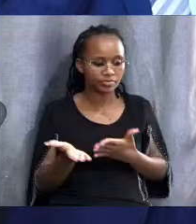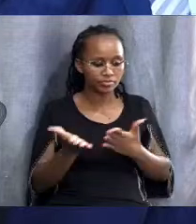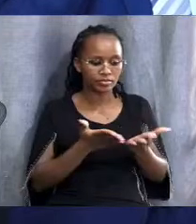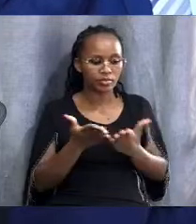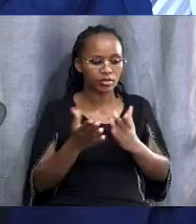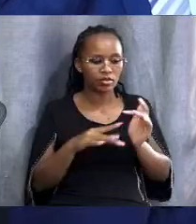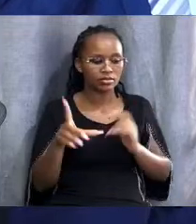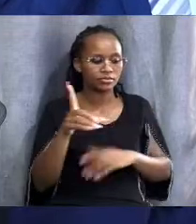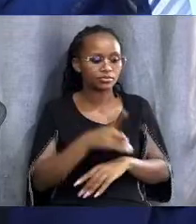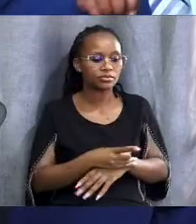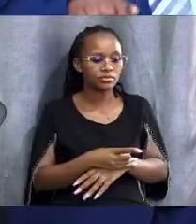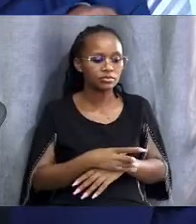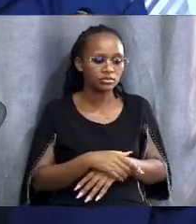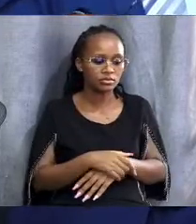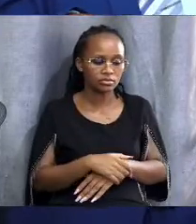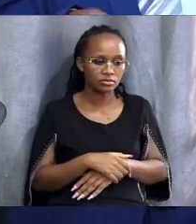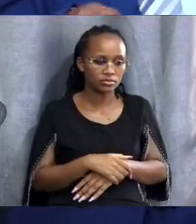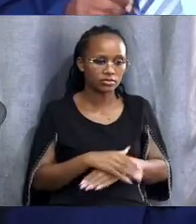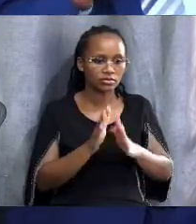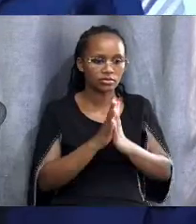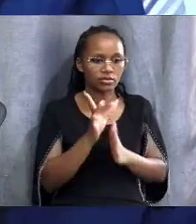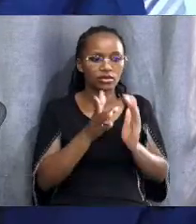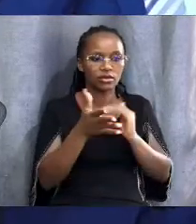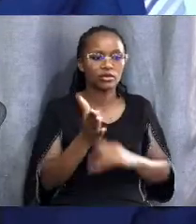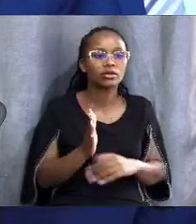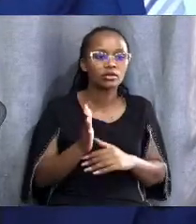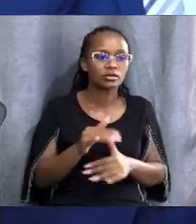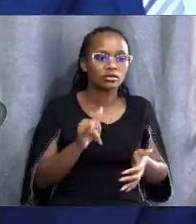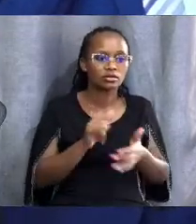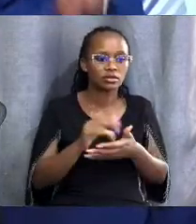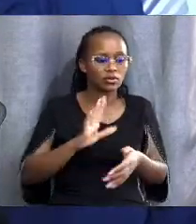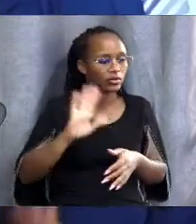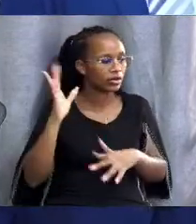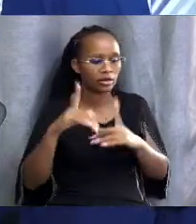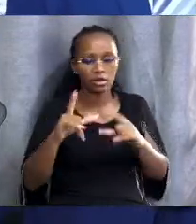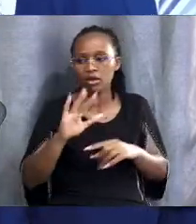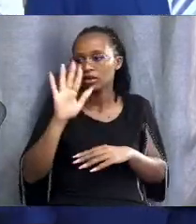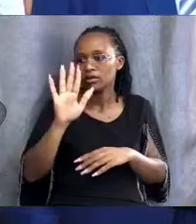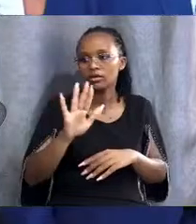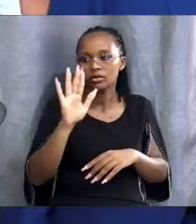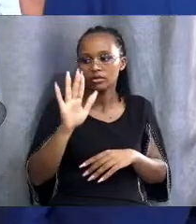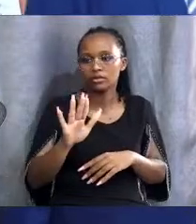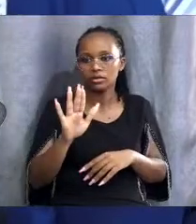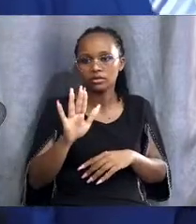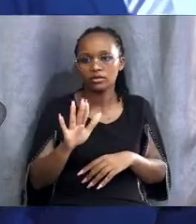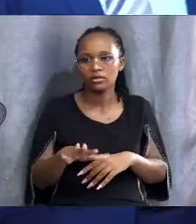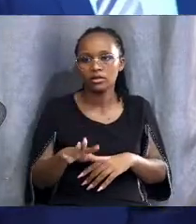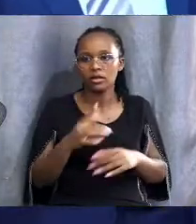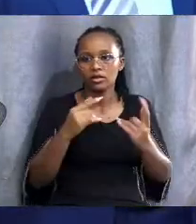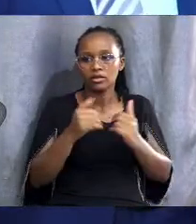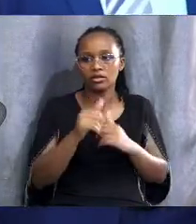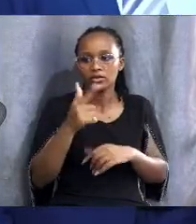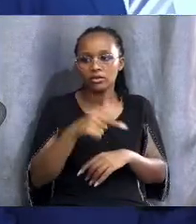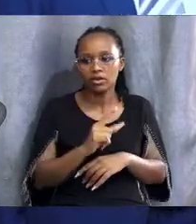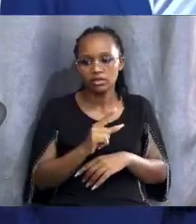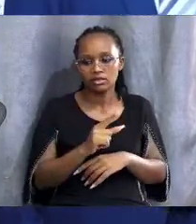ibada ya siku ya leo. Twa kuomba Mungu, tunaposikia neno lako utunene